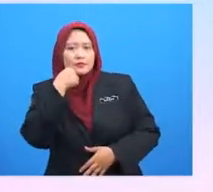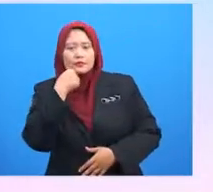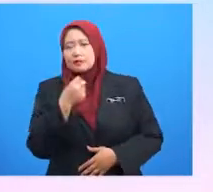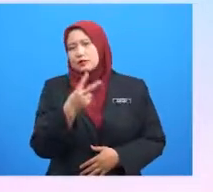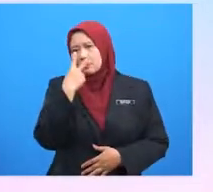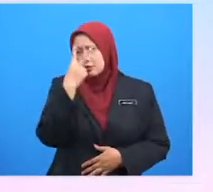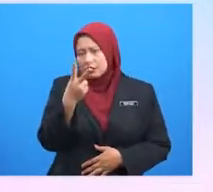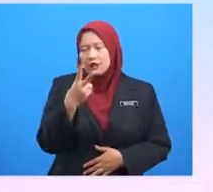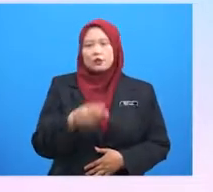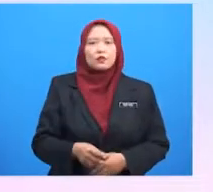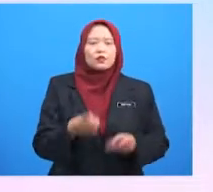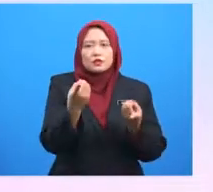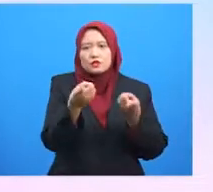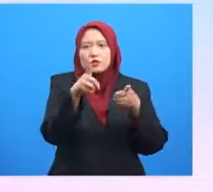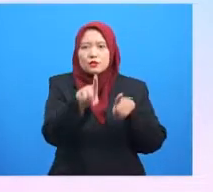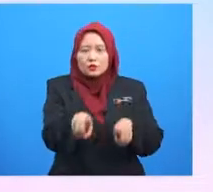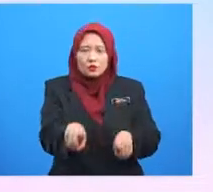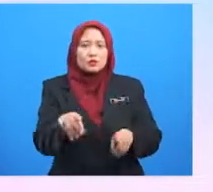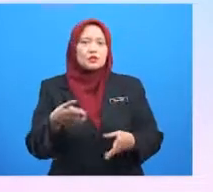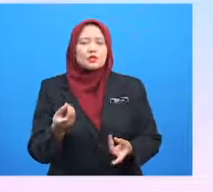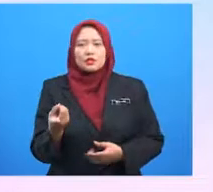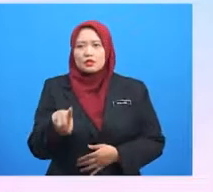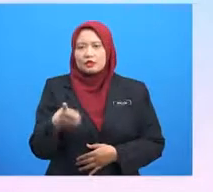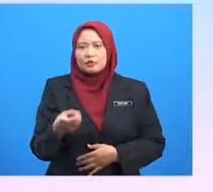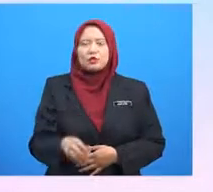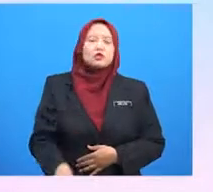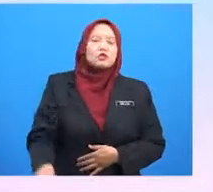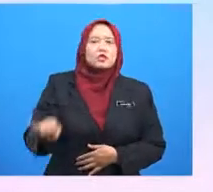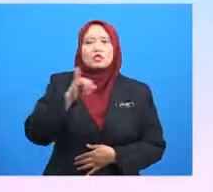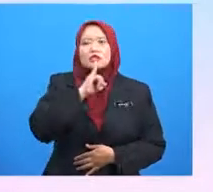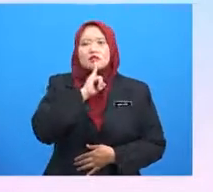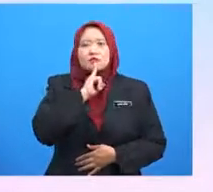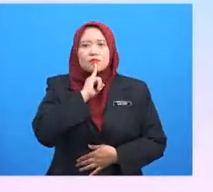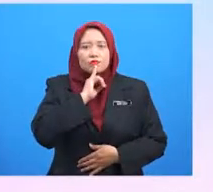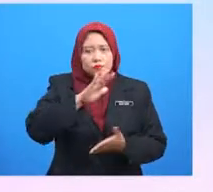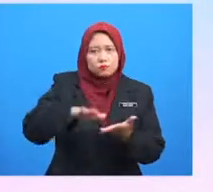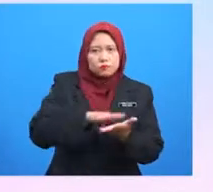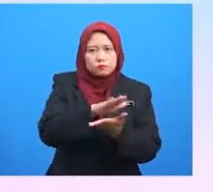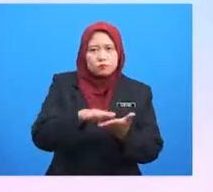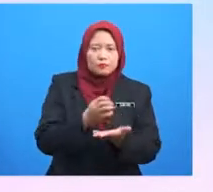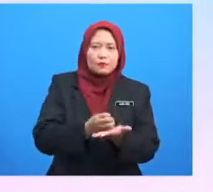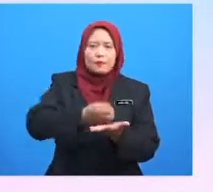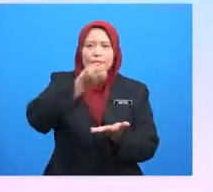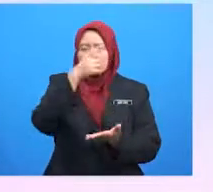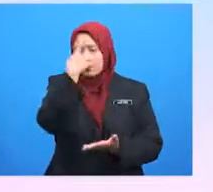di dapur. Ibu sedang mengeringkan gelas dan juga jug untuk minum